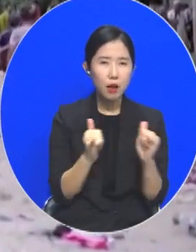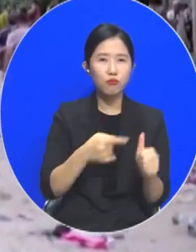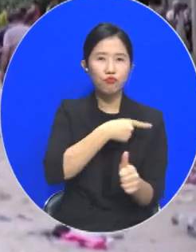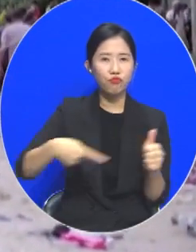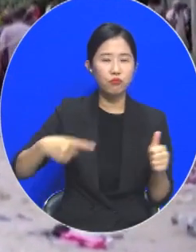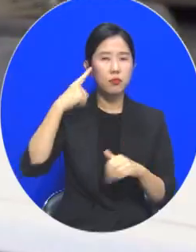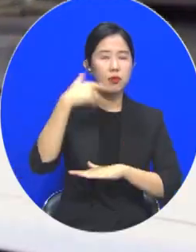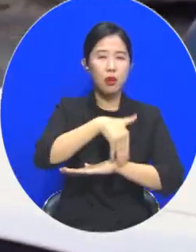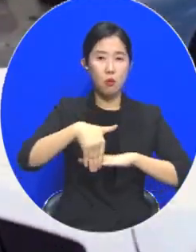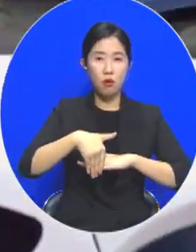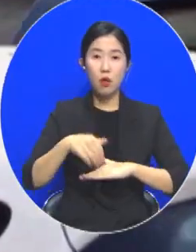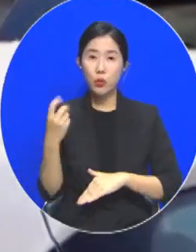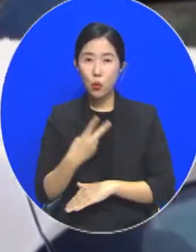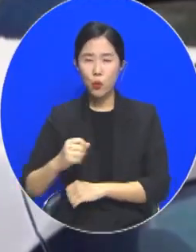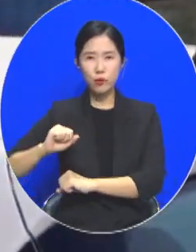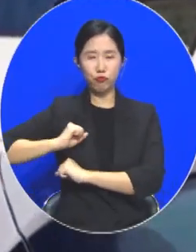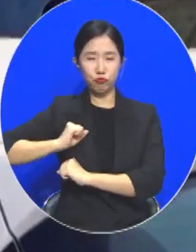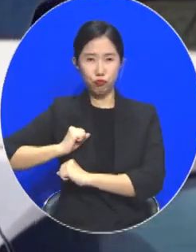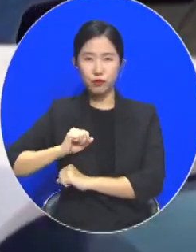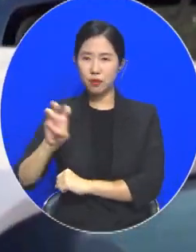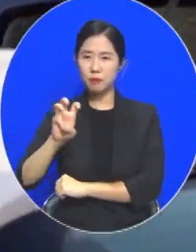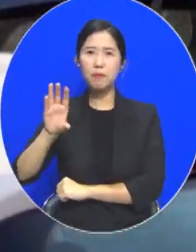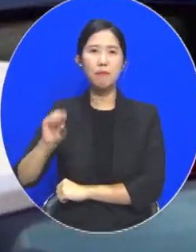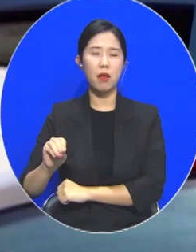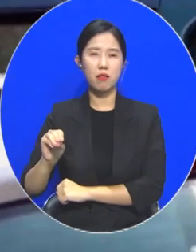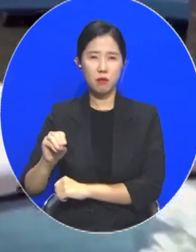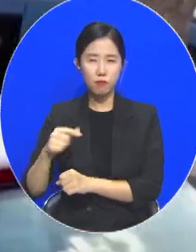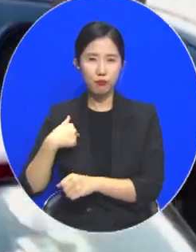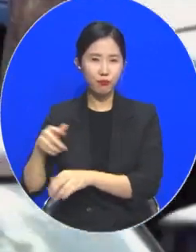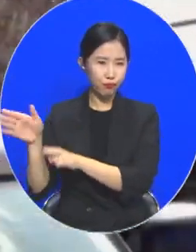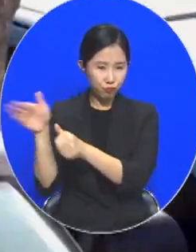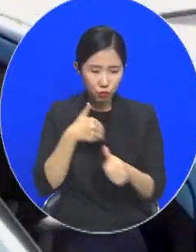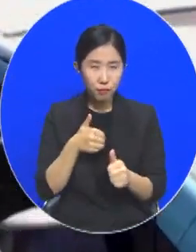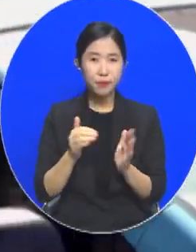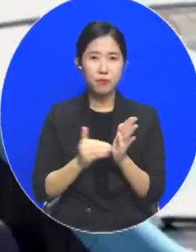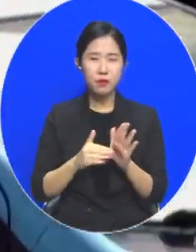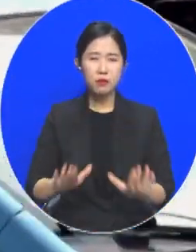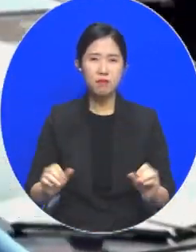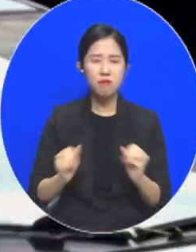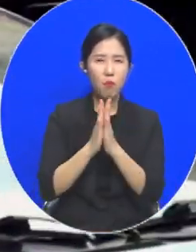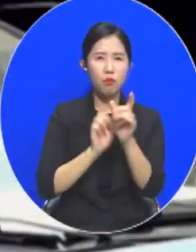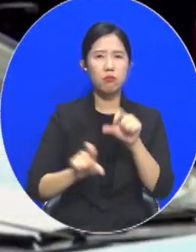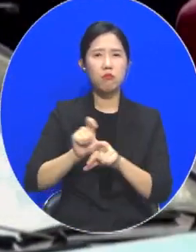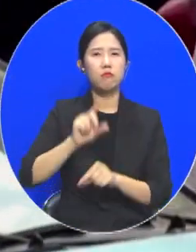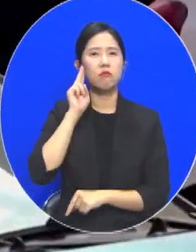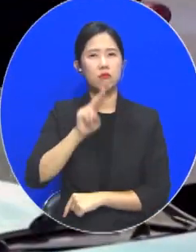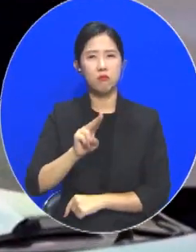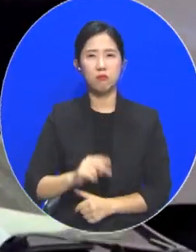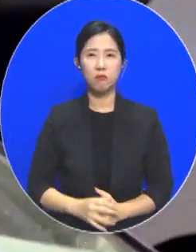명을 동원하는 등 양측의 무력 충돌은 더욱 극한으로 치닫고 있습니다. KTV 윤현석입니다.